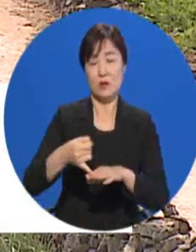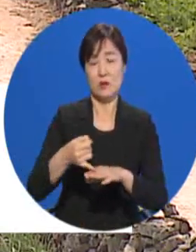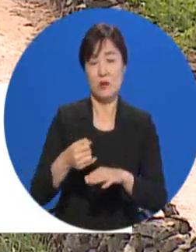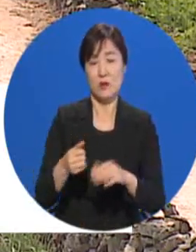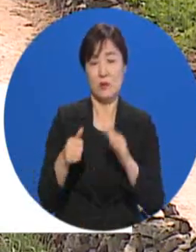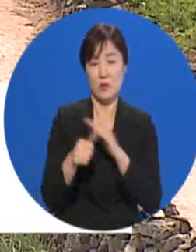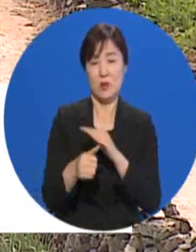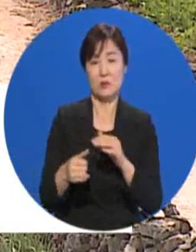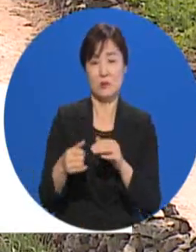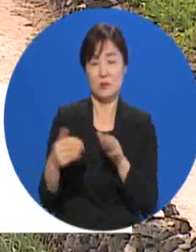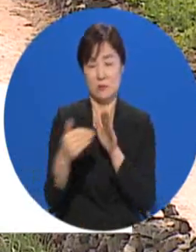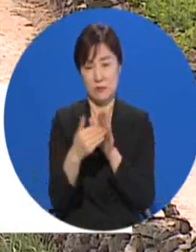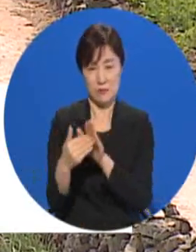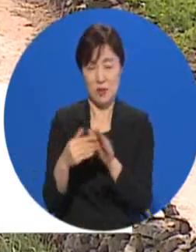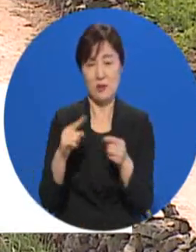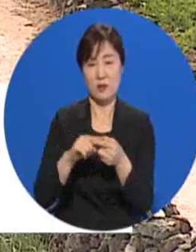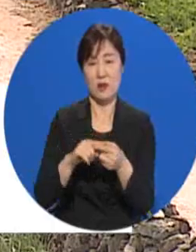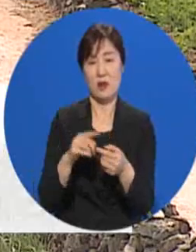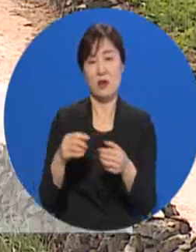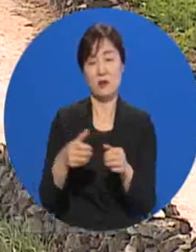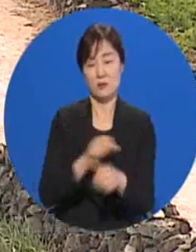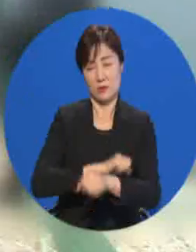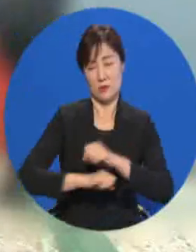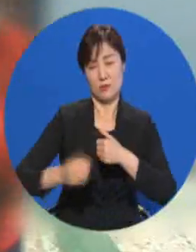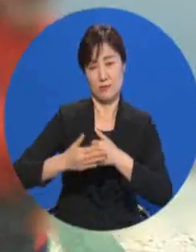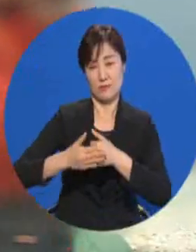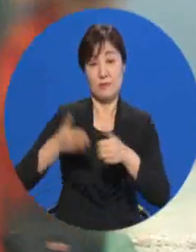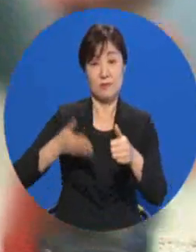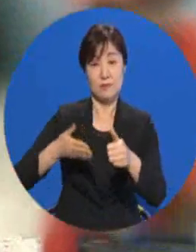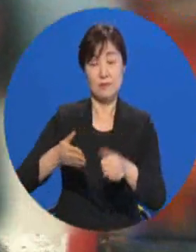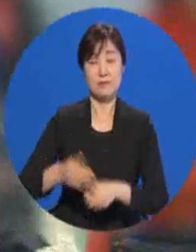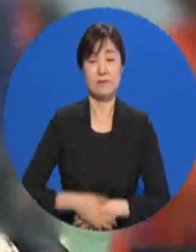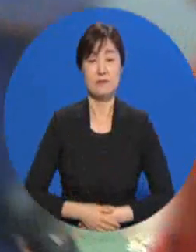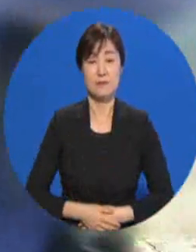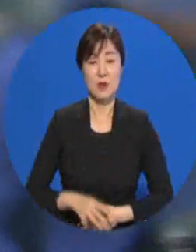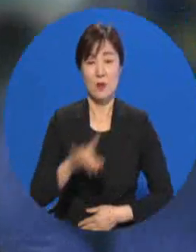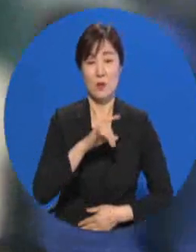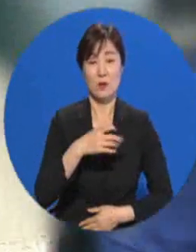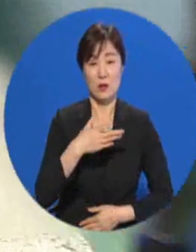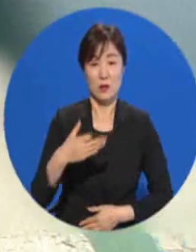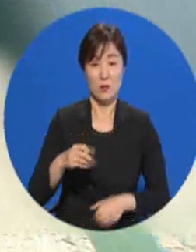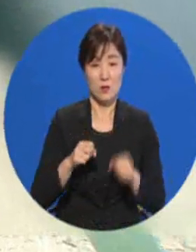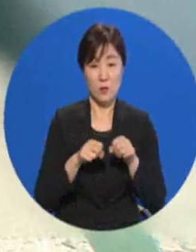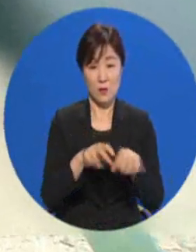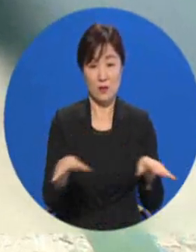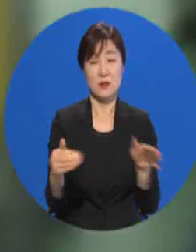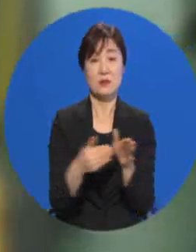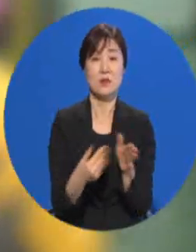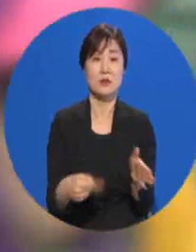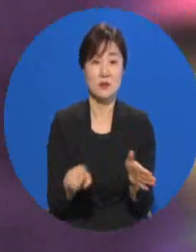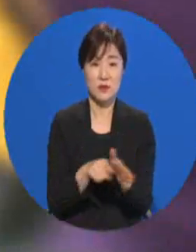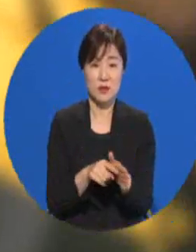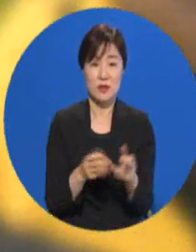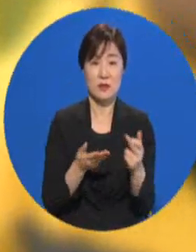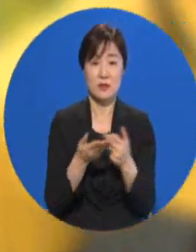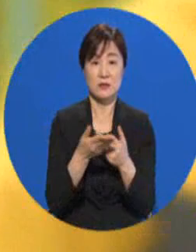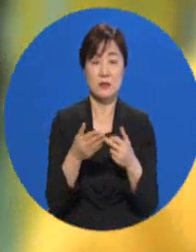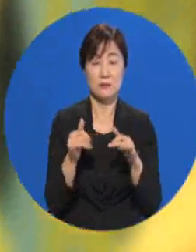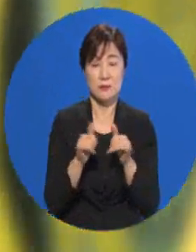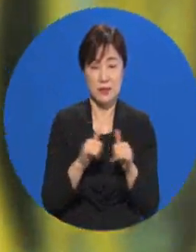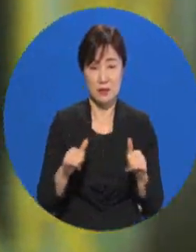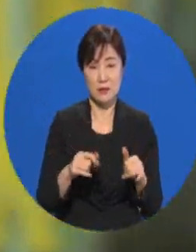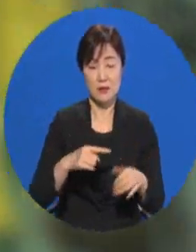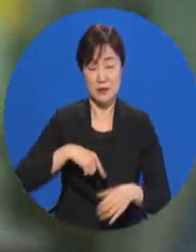통제에 적극 협조해 주실 것을 부탁을 드리겠습니다. 코로나19 확산 방지를 위해 섬 주민들이 스스로의